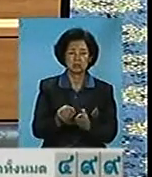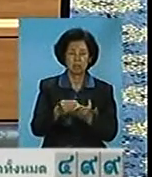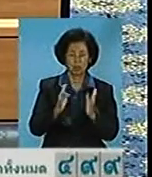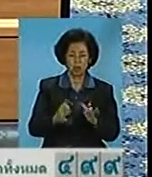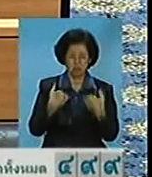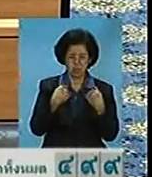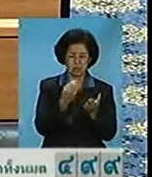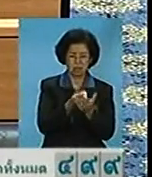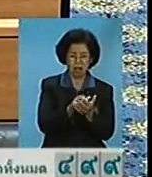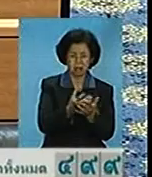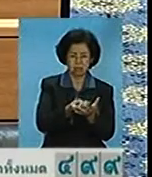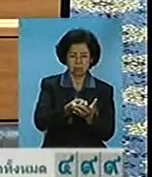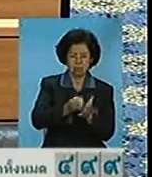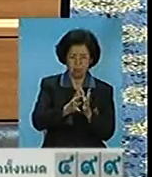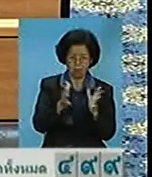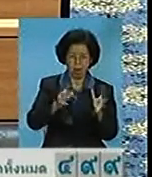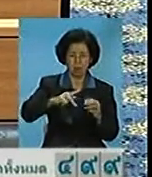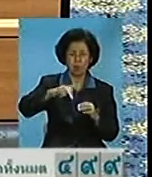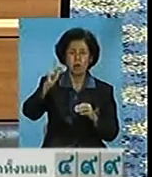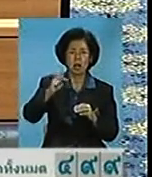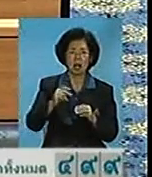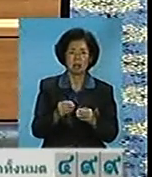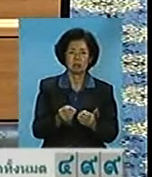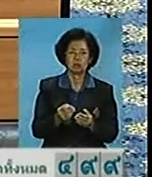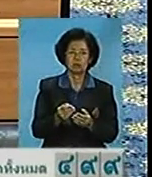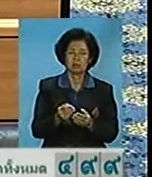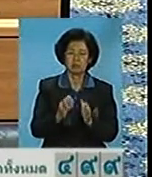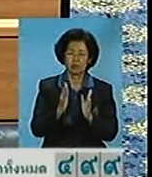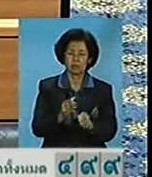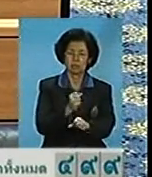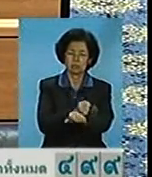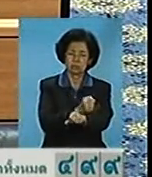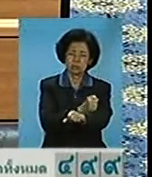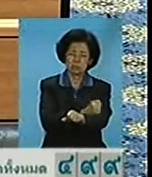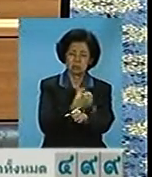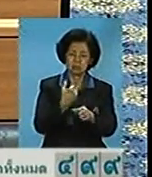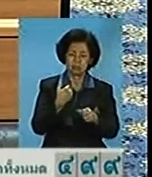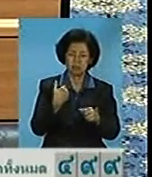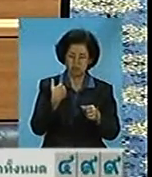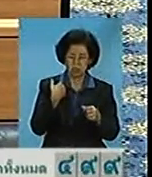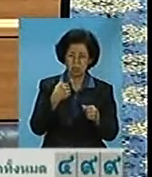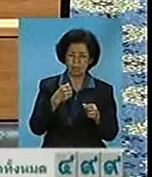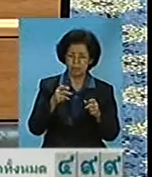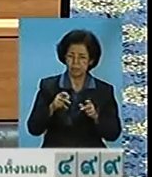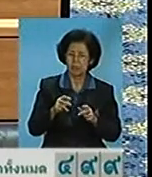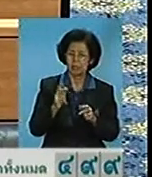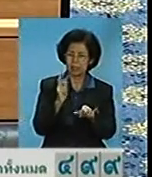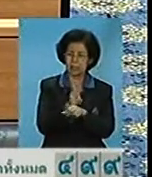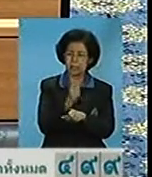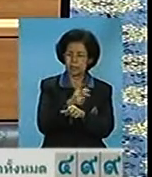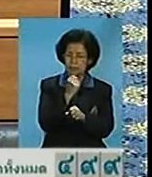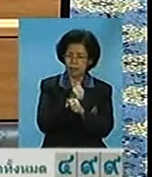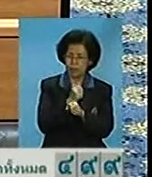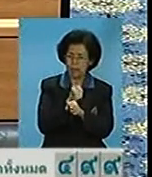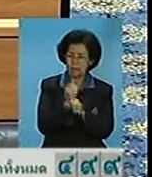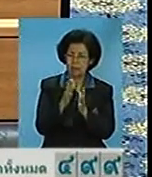ายได้เยอะกว่าเกษตรกรบางคนนะแรงงานบางคนเนี่ยถ้าเขามุมานะในการทำงานเขาทำงานมาก